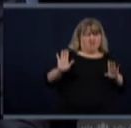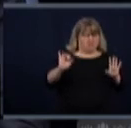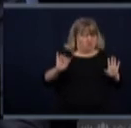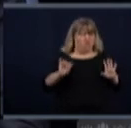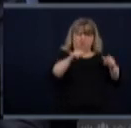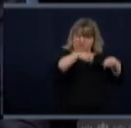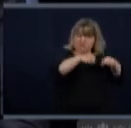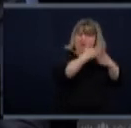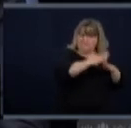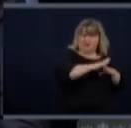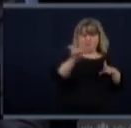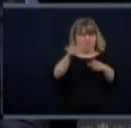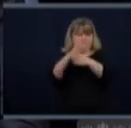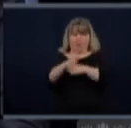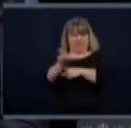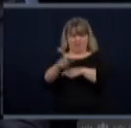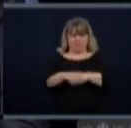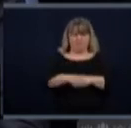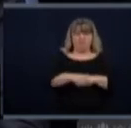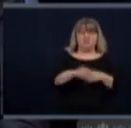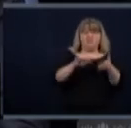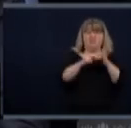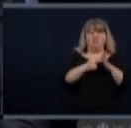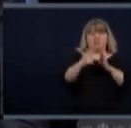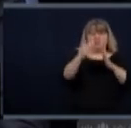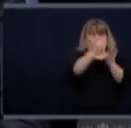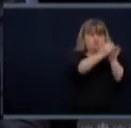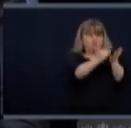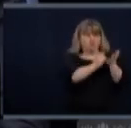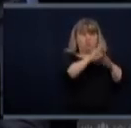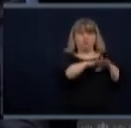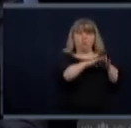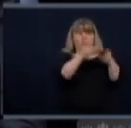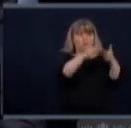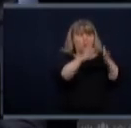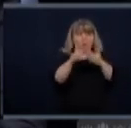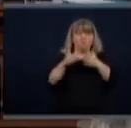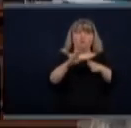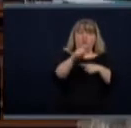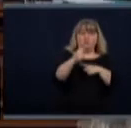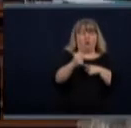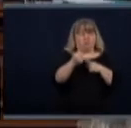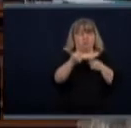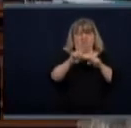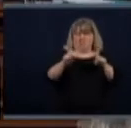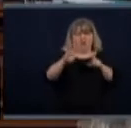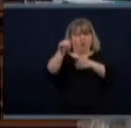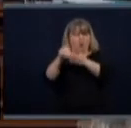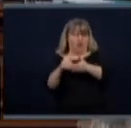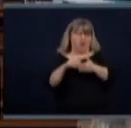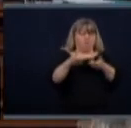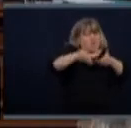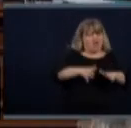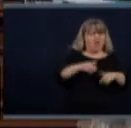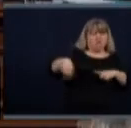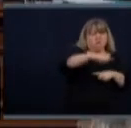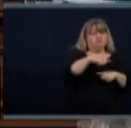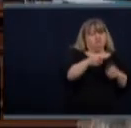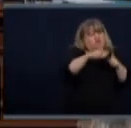automatiquement, les mesures de confinement peuvent être différentes. Patrick Bellerose, Le Journal de Québec, Journal de